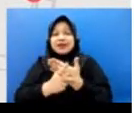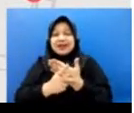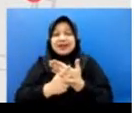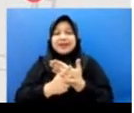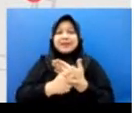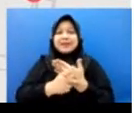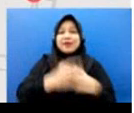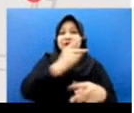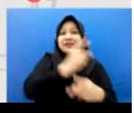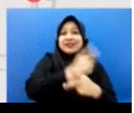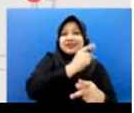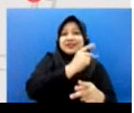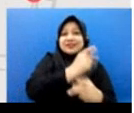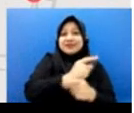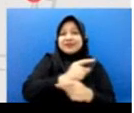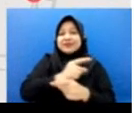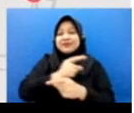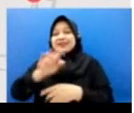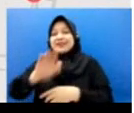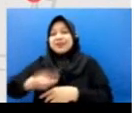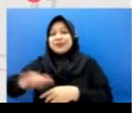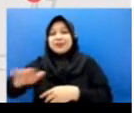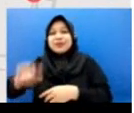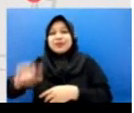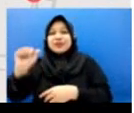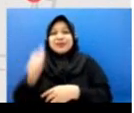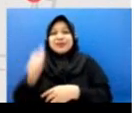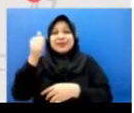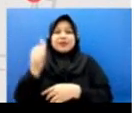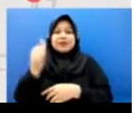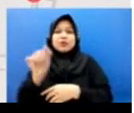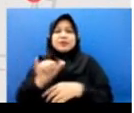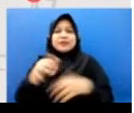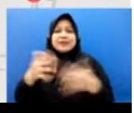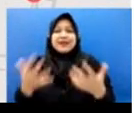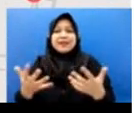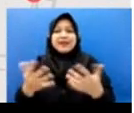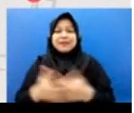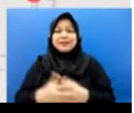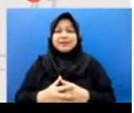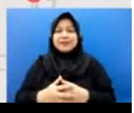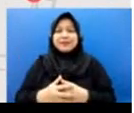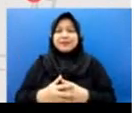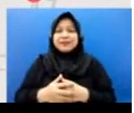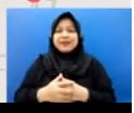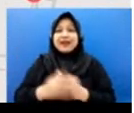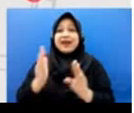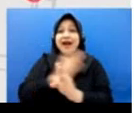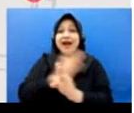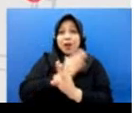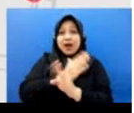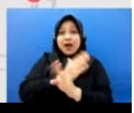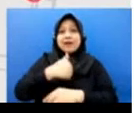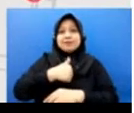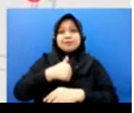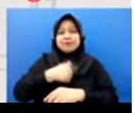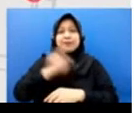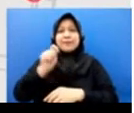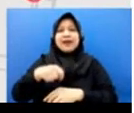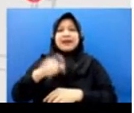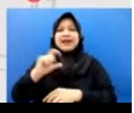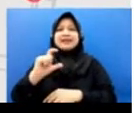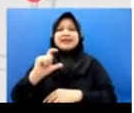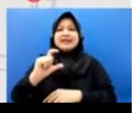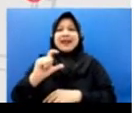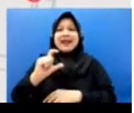Adin? Silakan. Ya, jadi awalnya begini. Saya menerapkan sebuah metode yang namanya